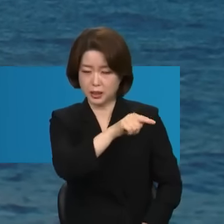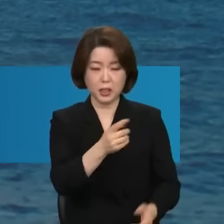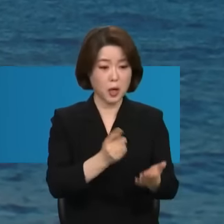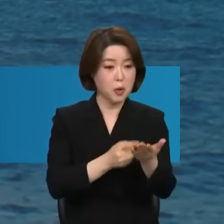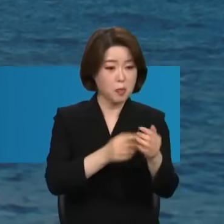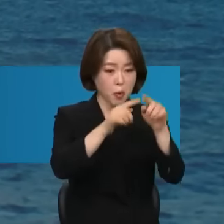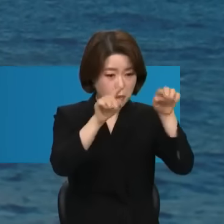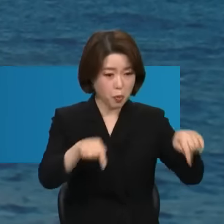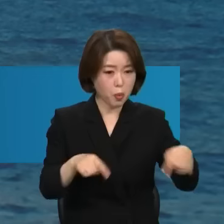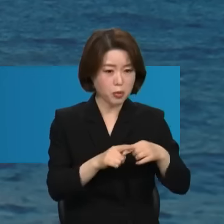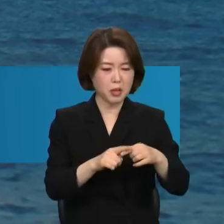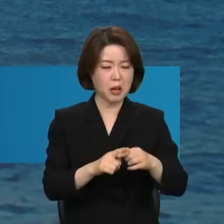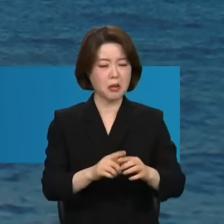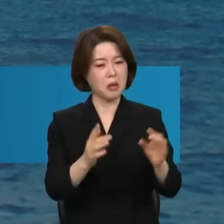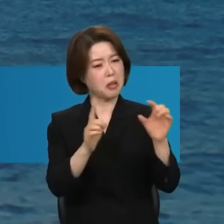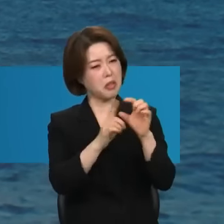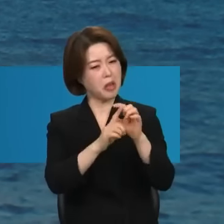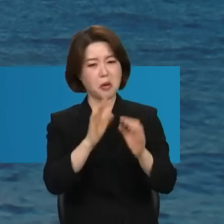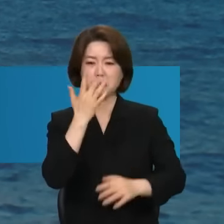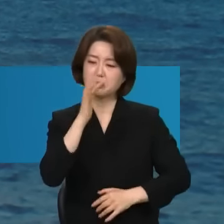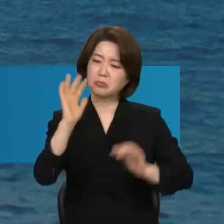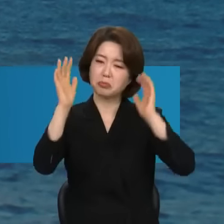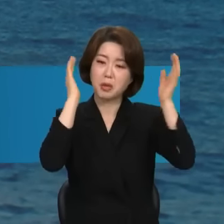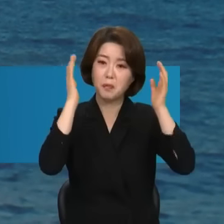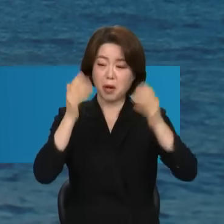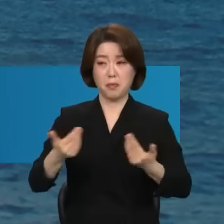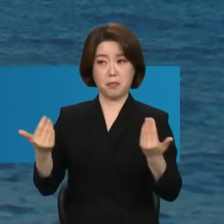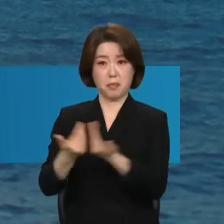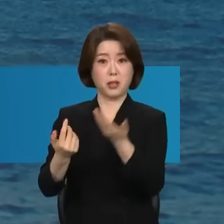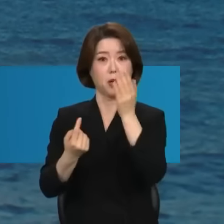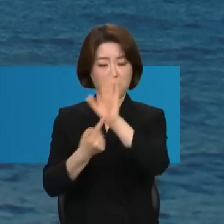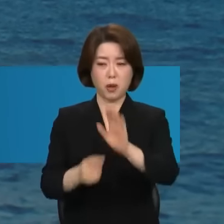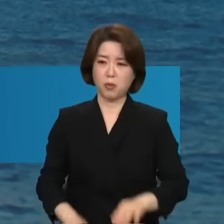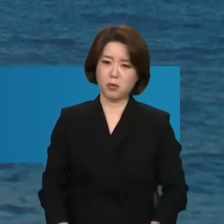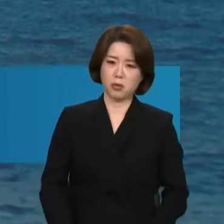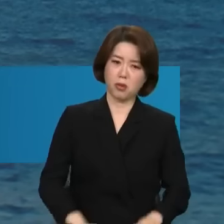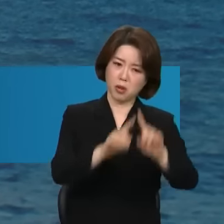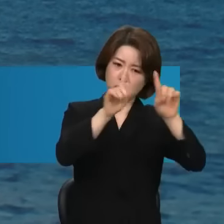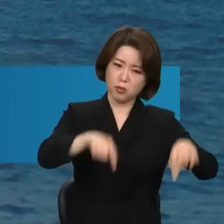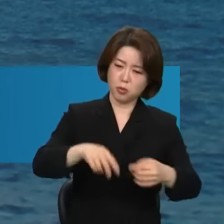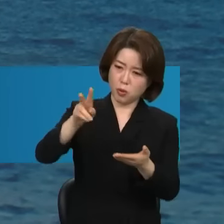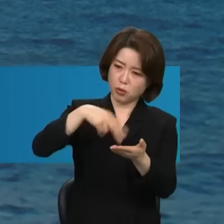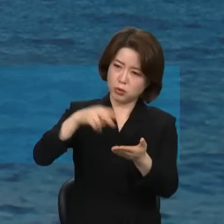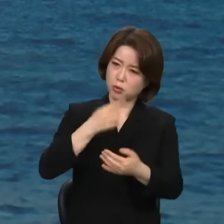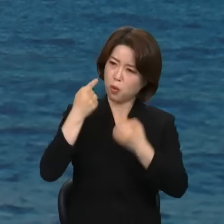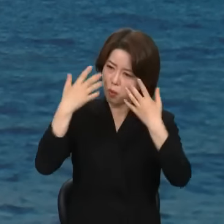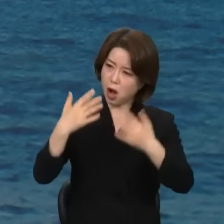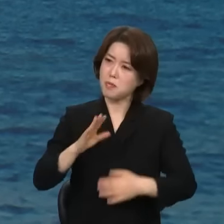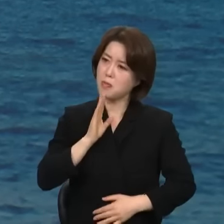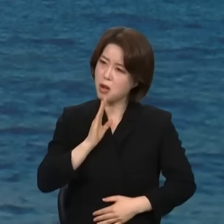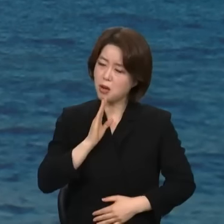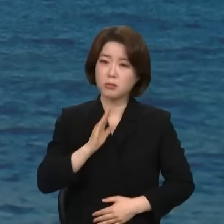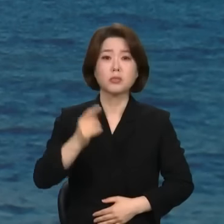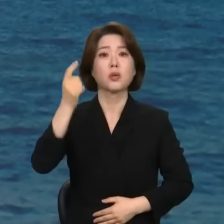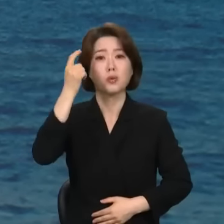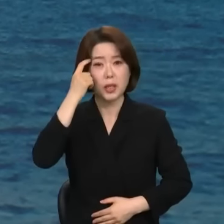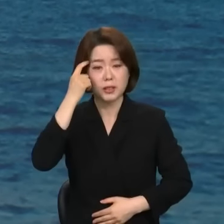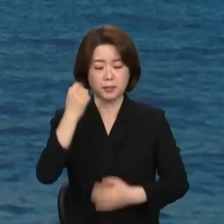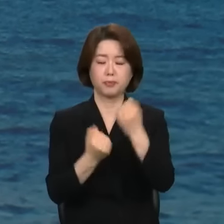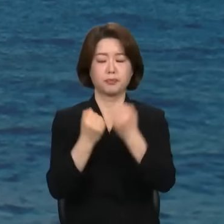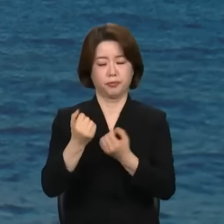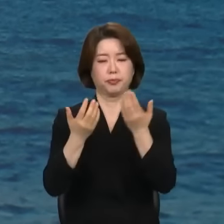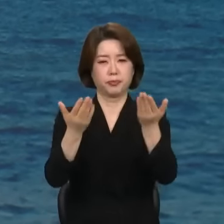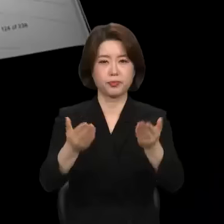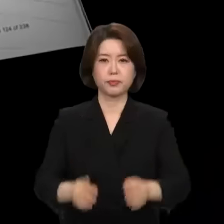것이라는 반박 자료도 냈는데 그 보고서를 제대로 읽어 본 건가 하는 의문이 듭니다 왜 그런지 이